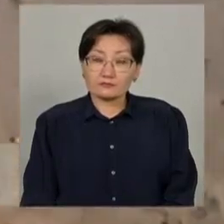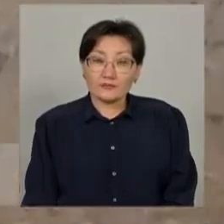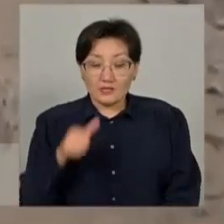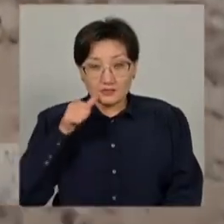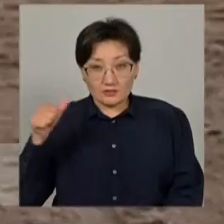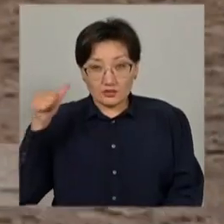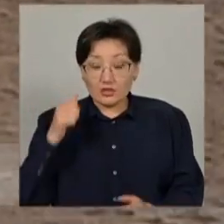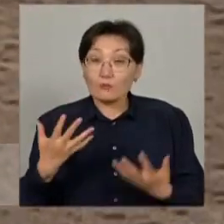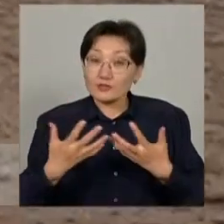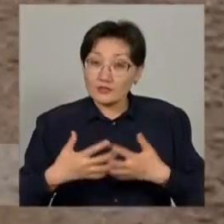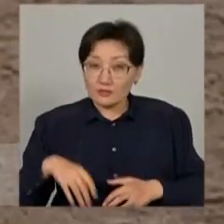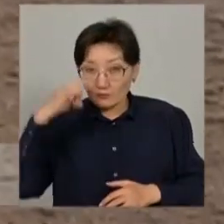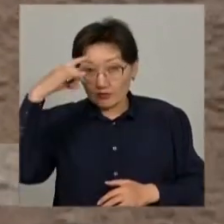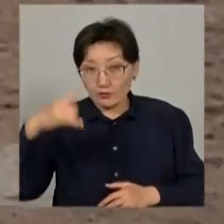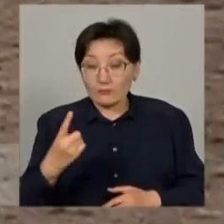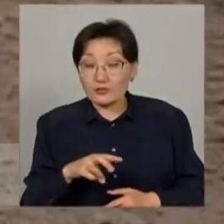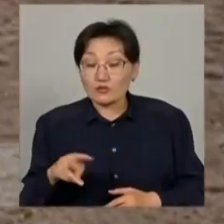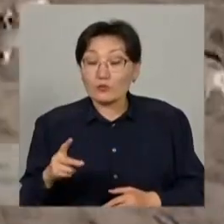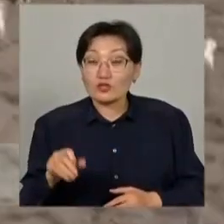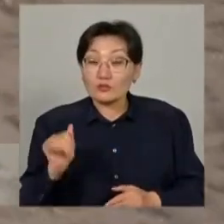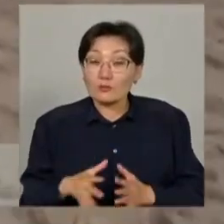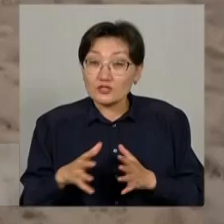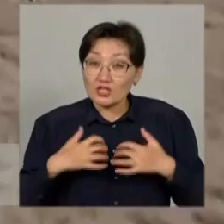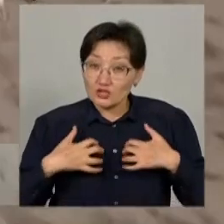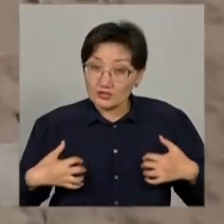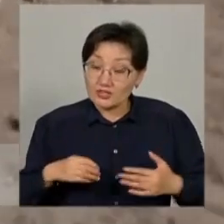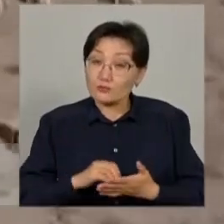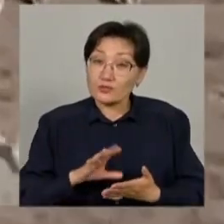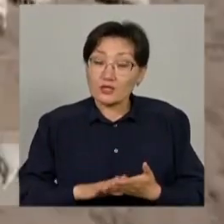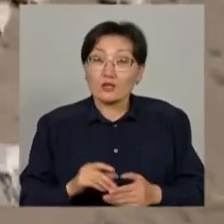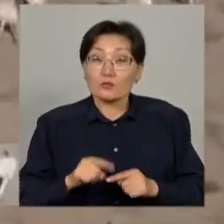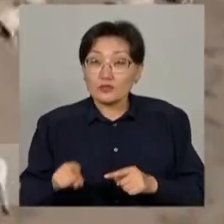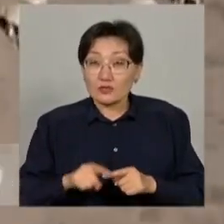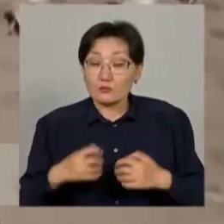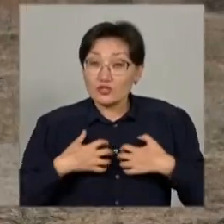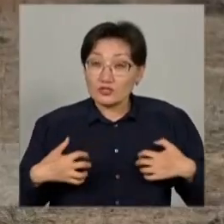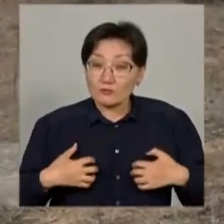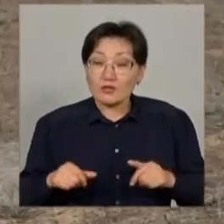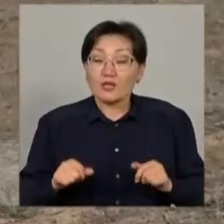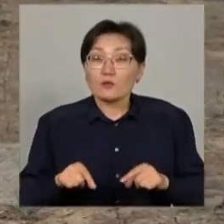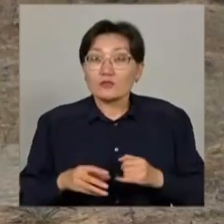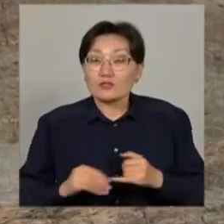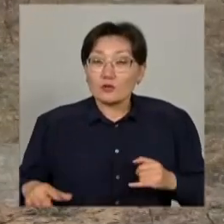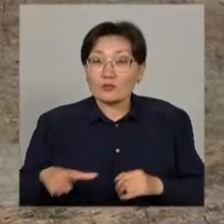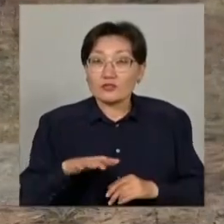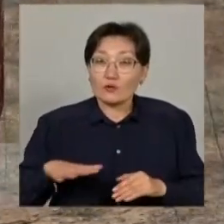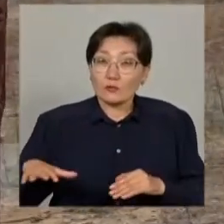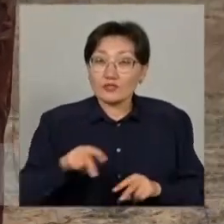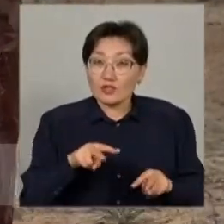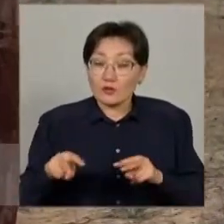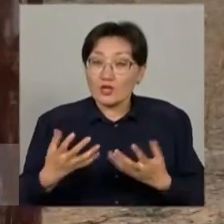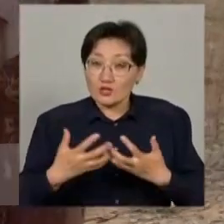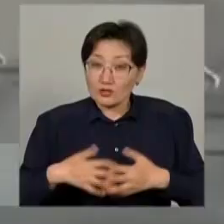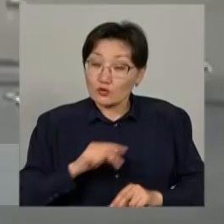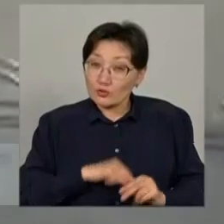Былтырғы санақ бойынша елімізде 1 миллион 300 мыңнан аса киік тіркелген. Жуық арада ақбөкендерді жерден және әуеден барлау арқылы санау